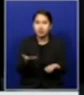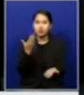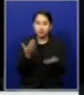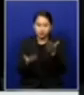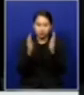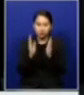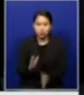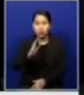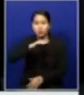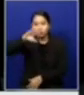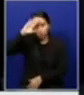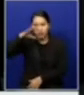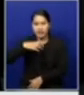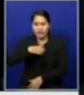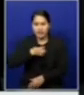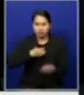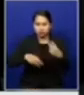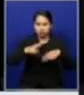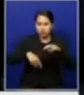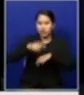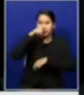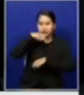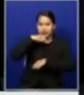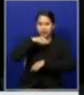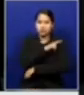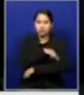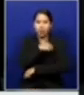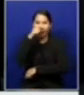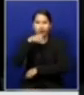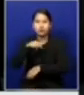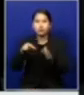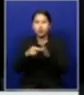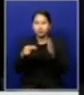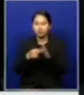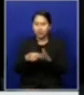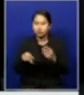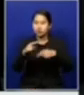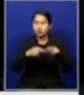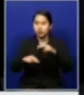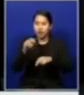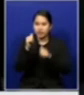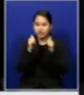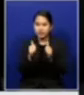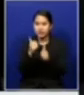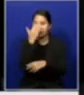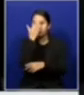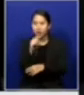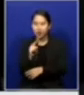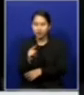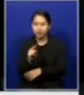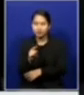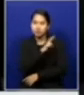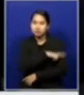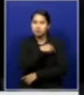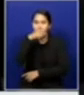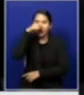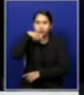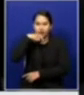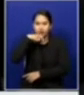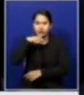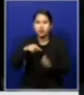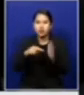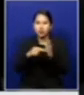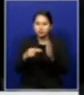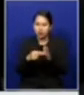ษาในประเทศไทยก็จะได้รับการรักษาที่ดีเพราะการรักษาของประเทศไทยนั้นถือว่ามีคุณภ